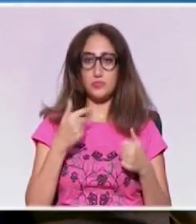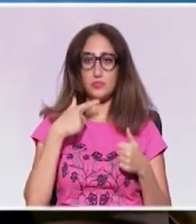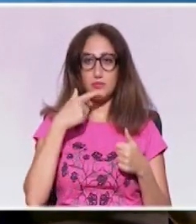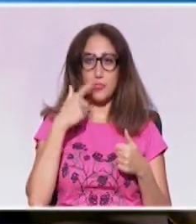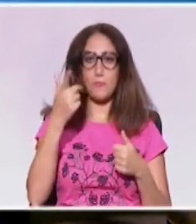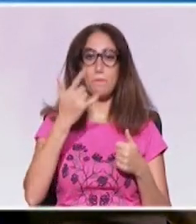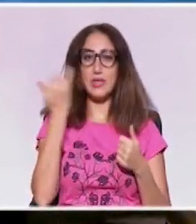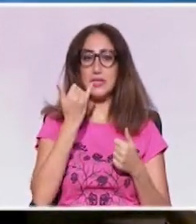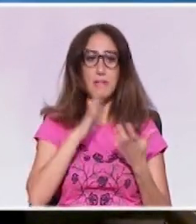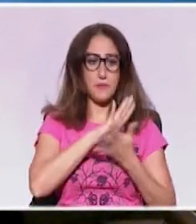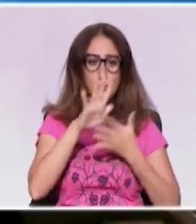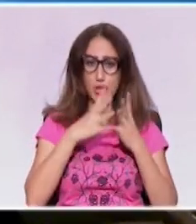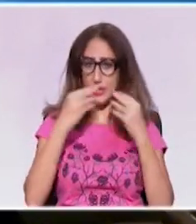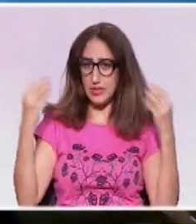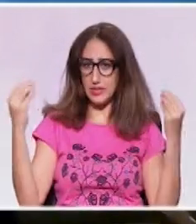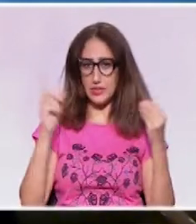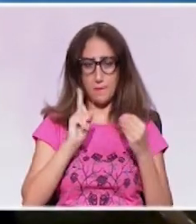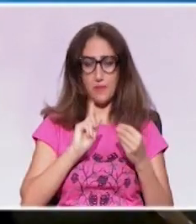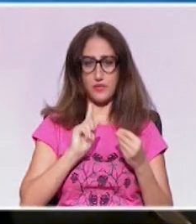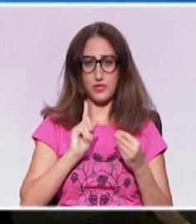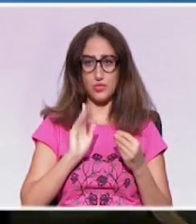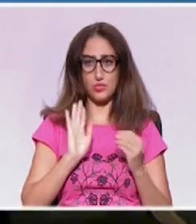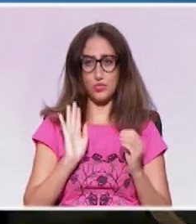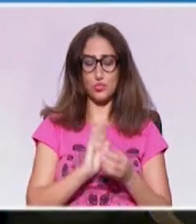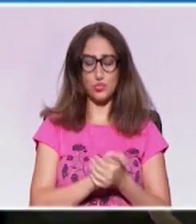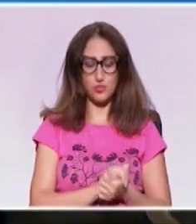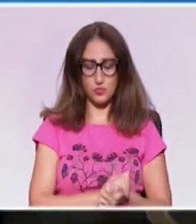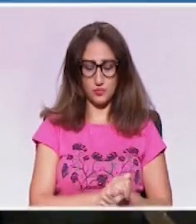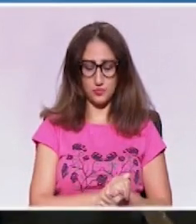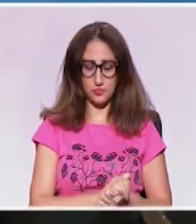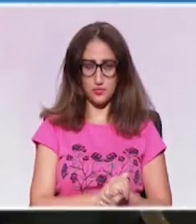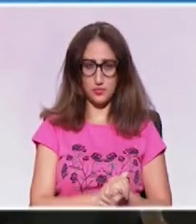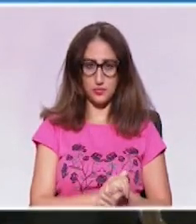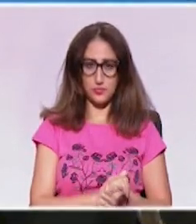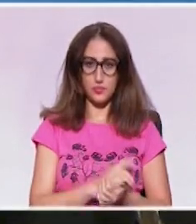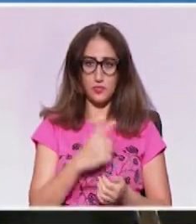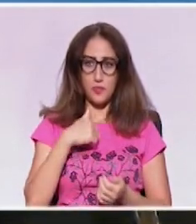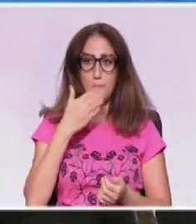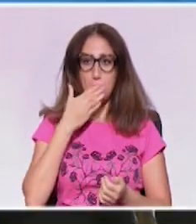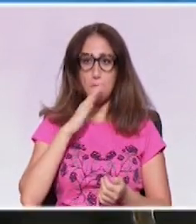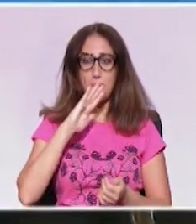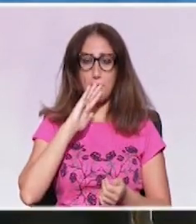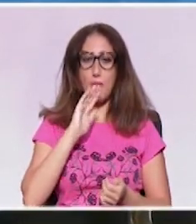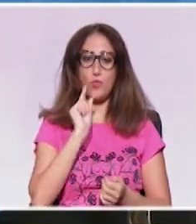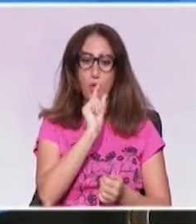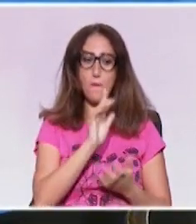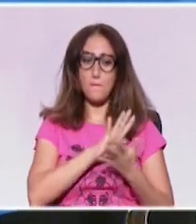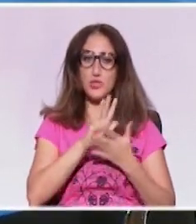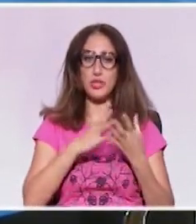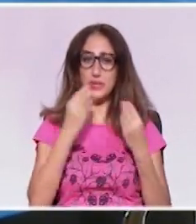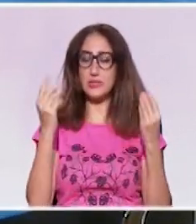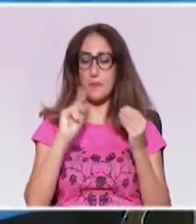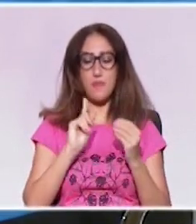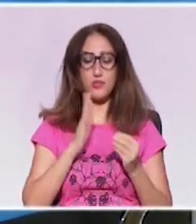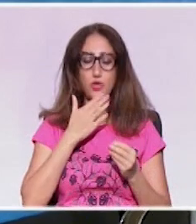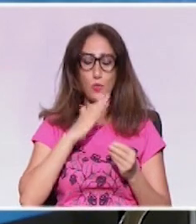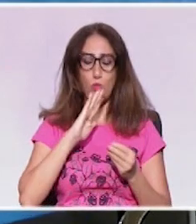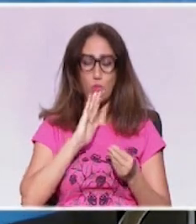واختصر عليا مشاعر قاتمة كتير قوي. فأعتقد أنه أنا محظوظة في الجانب ده،